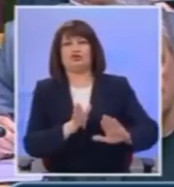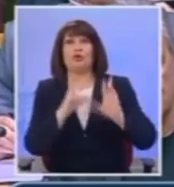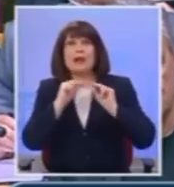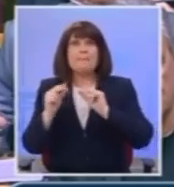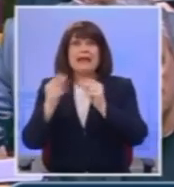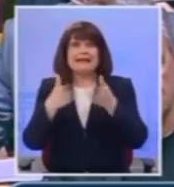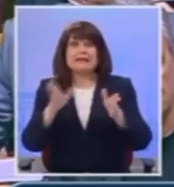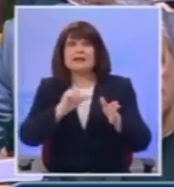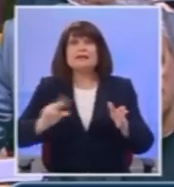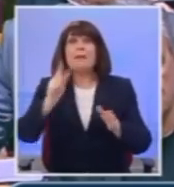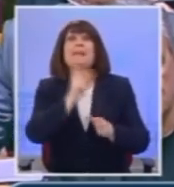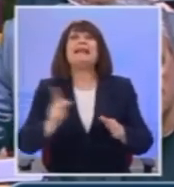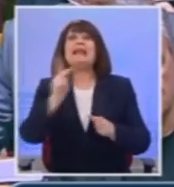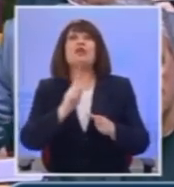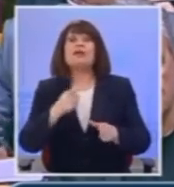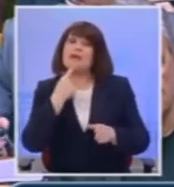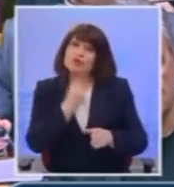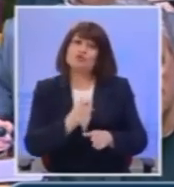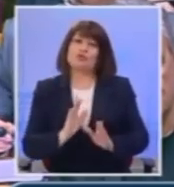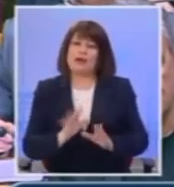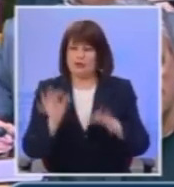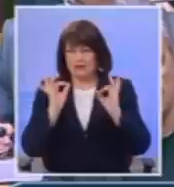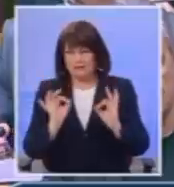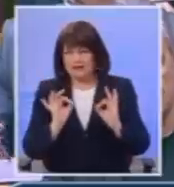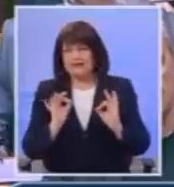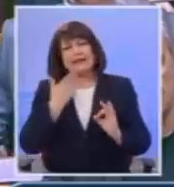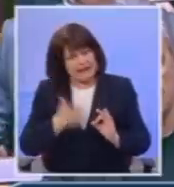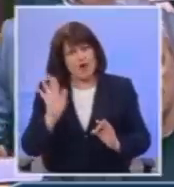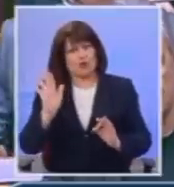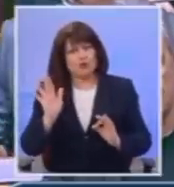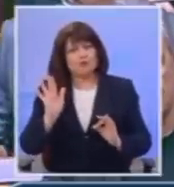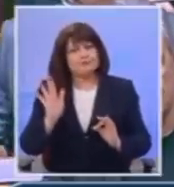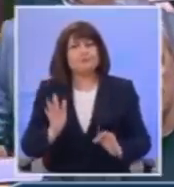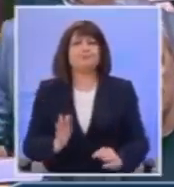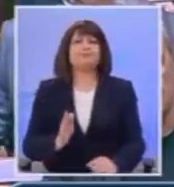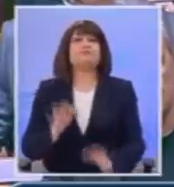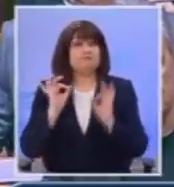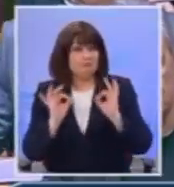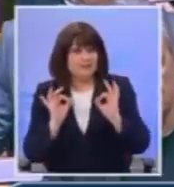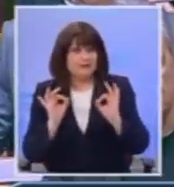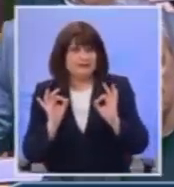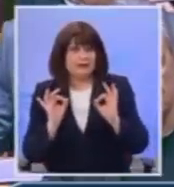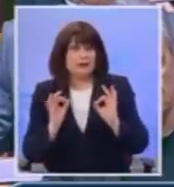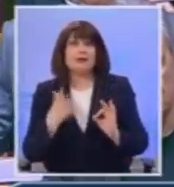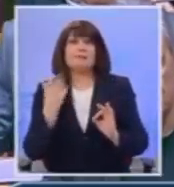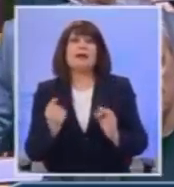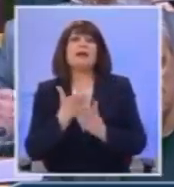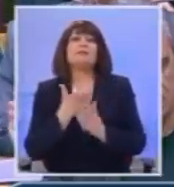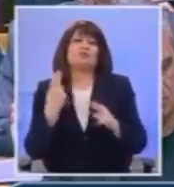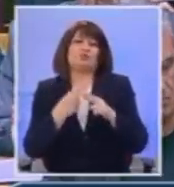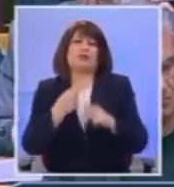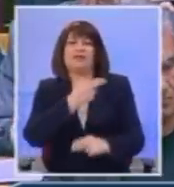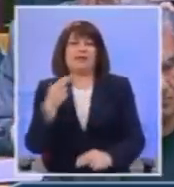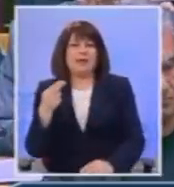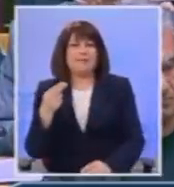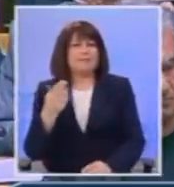κοινωνία. Αυτό σας καλούμε να κάνετε. Και βεβαίως, και τελειώνω κύριε Πρόεδρε, και βεβαίως υπάρχει το μεγάλο θέμα